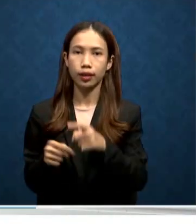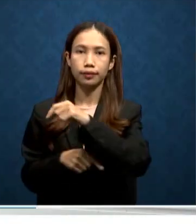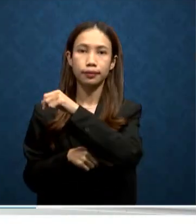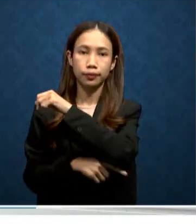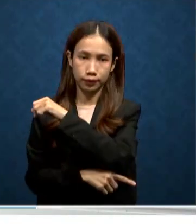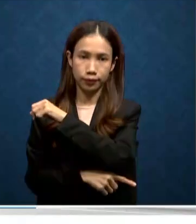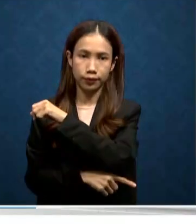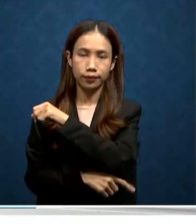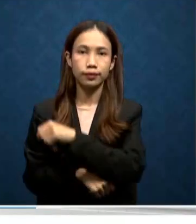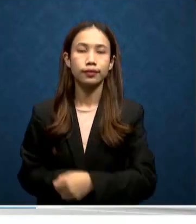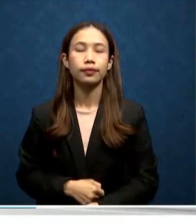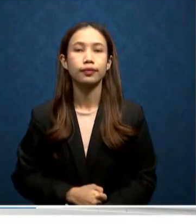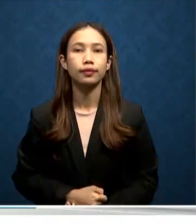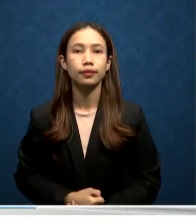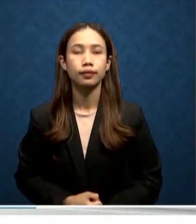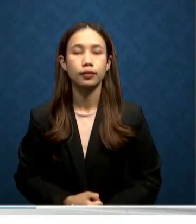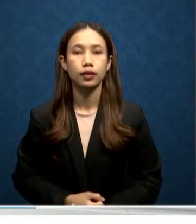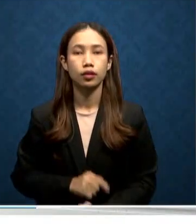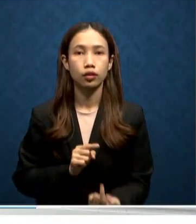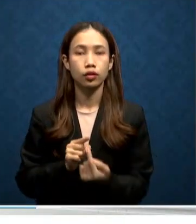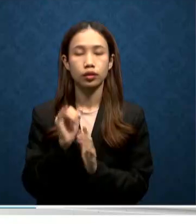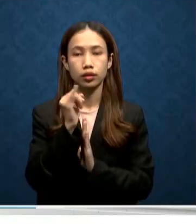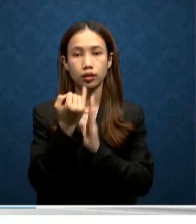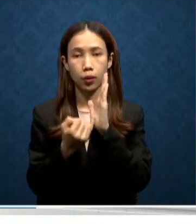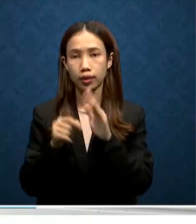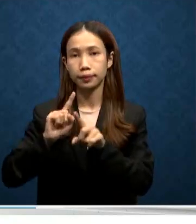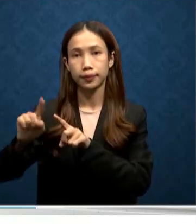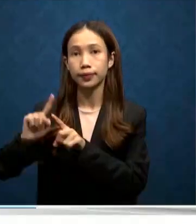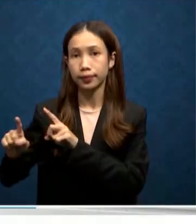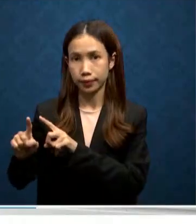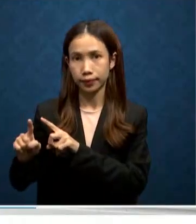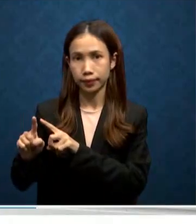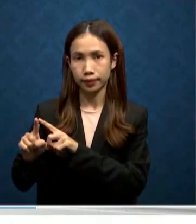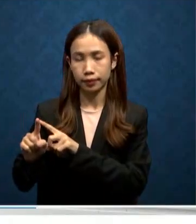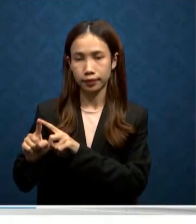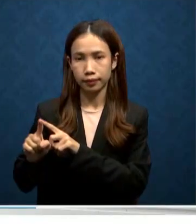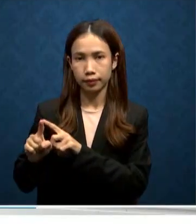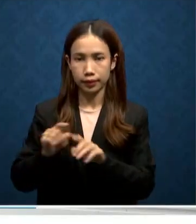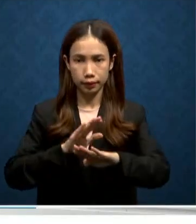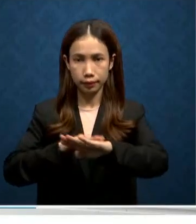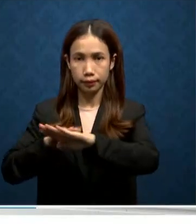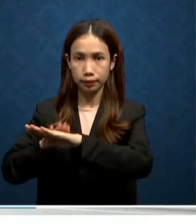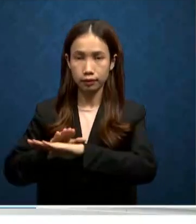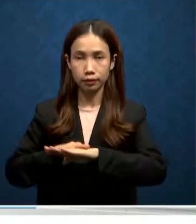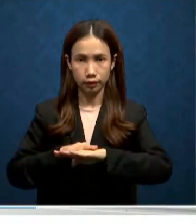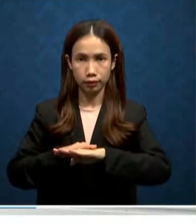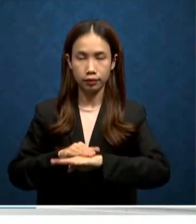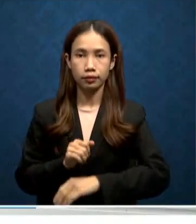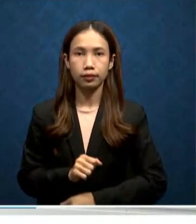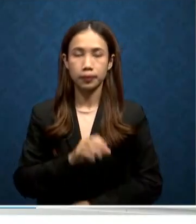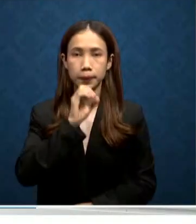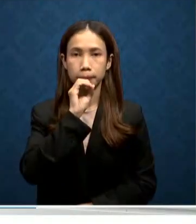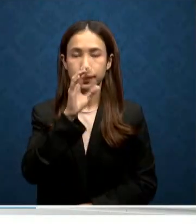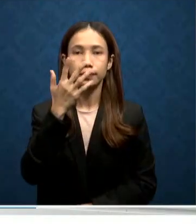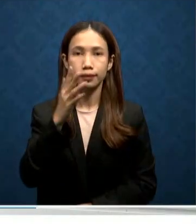เพราะฉะนั้นในส่วนของจังหวัดต่างๆก็ดีนะครับเราก็ได้เร่งรัดแล้วนะครับปรากฏ